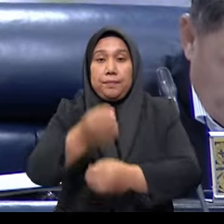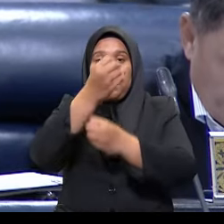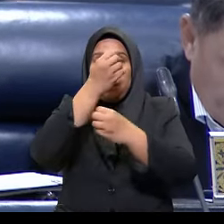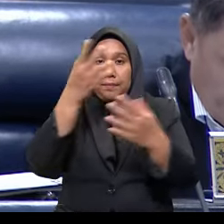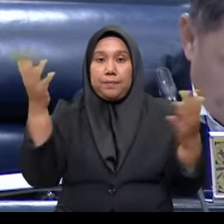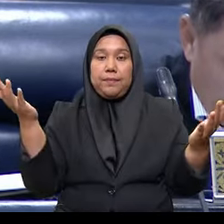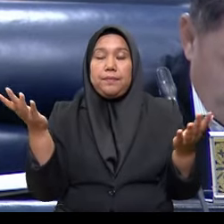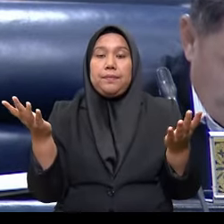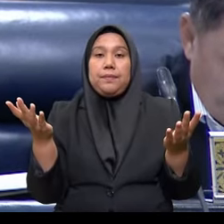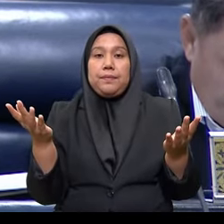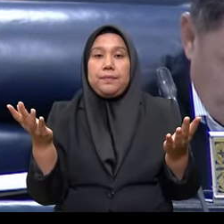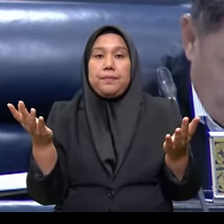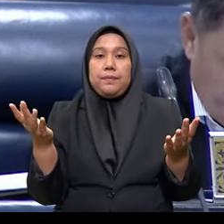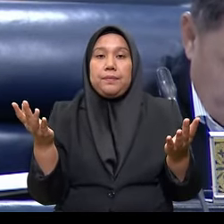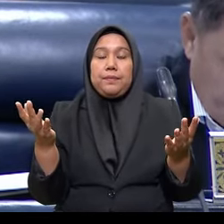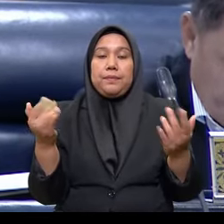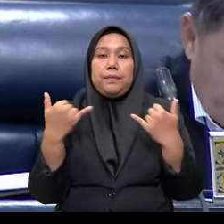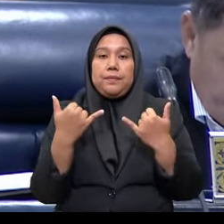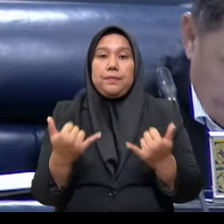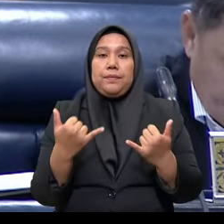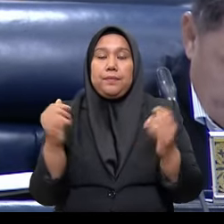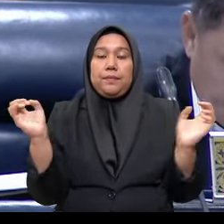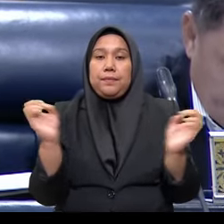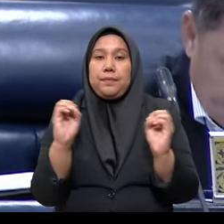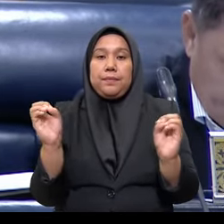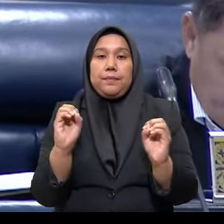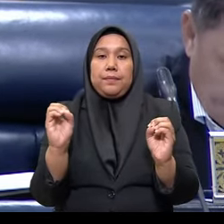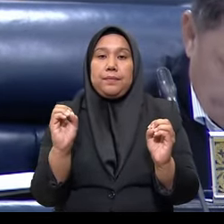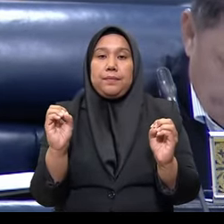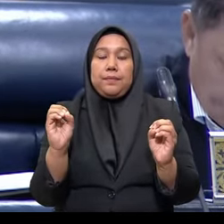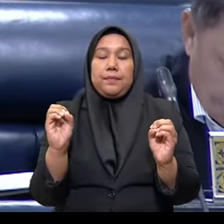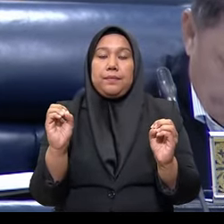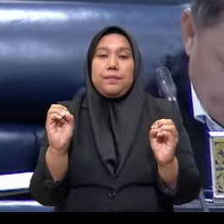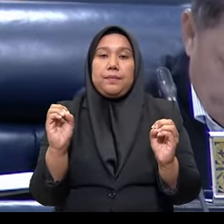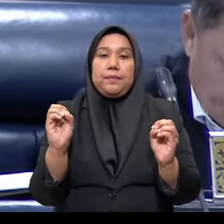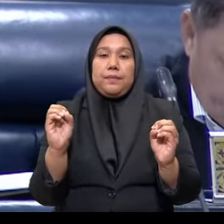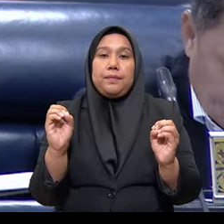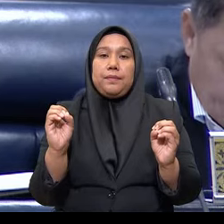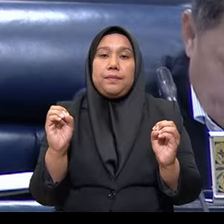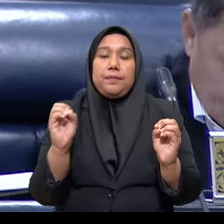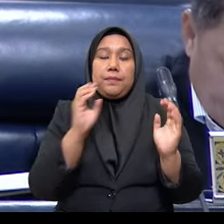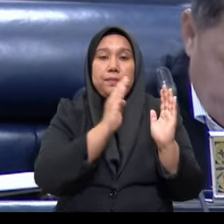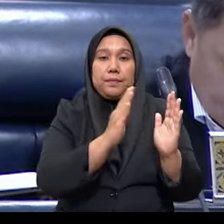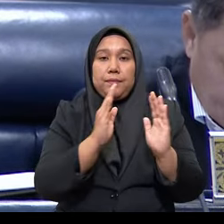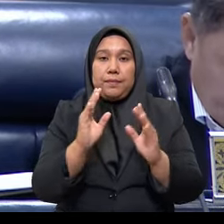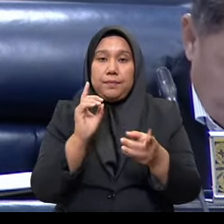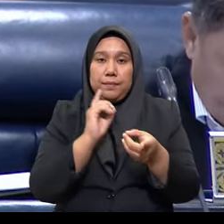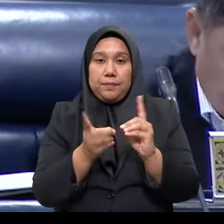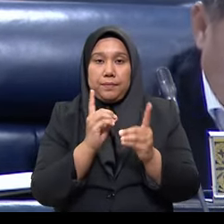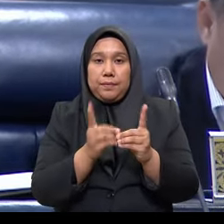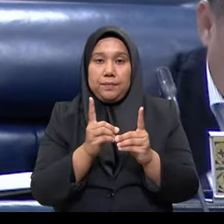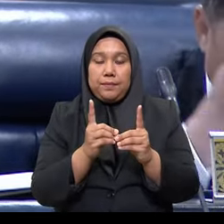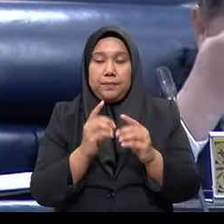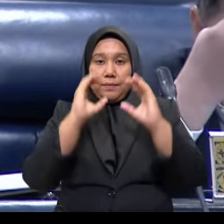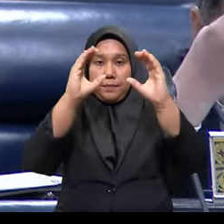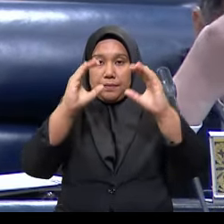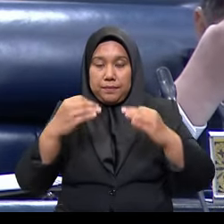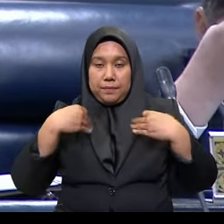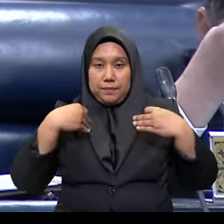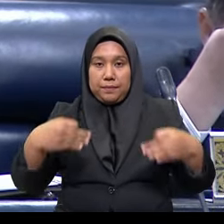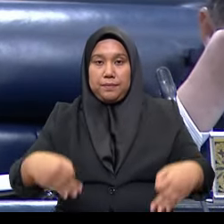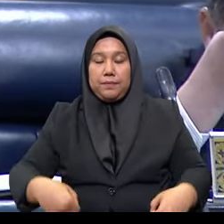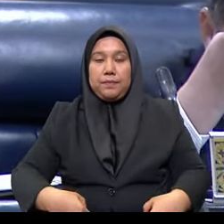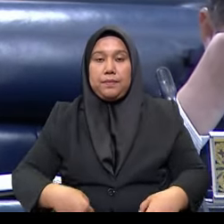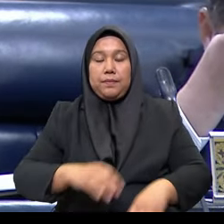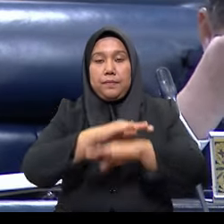yang berhormat, ketika ini tiada sebarang perpustakaan digital secara fizikal di